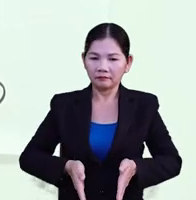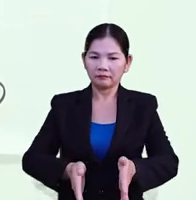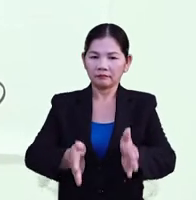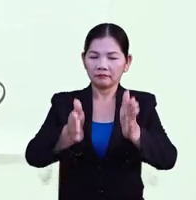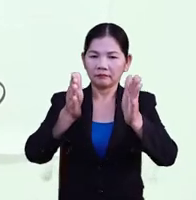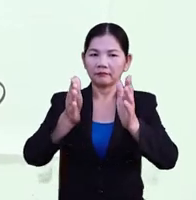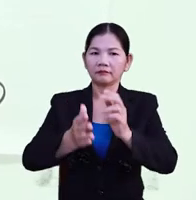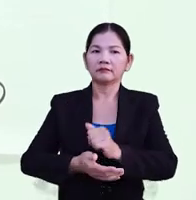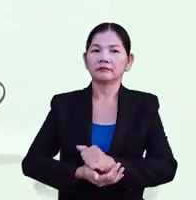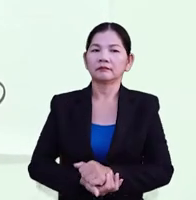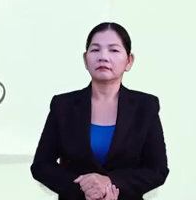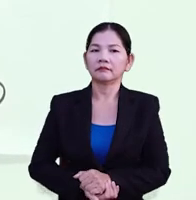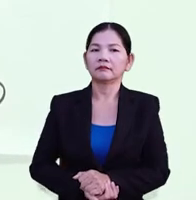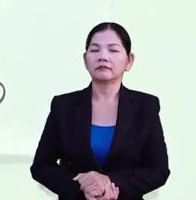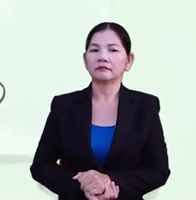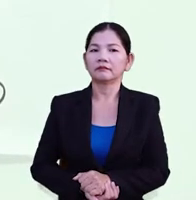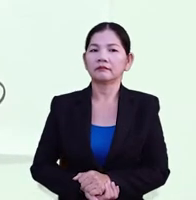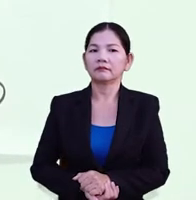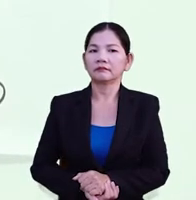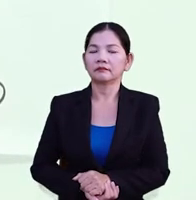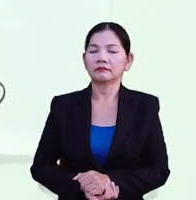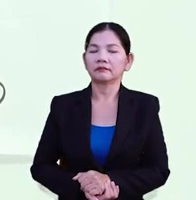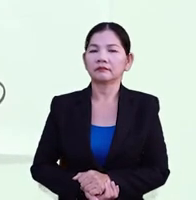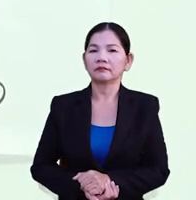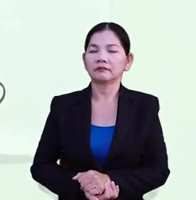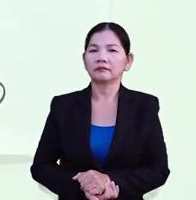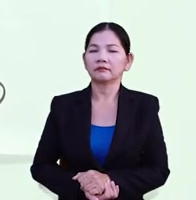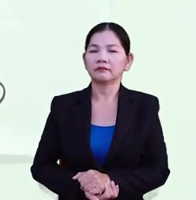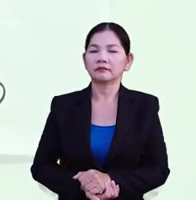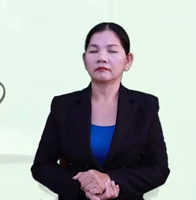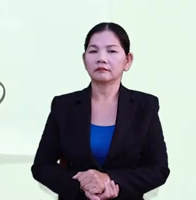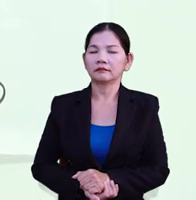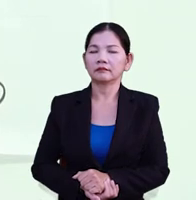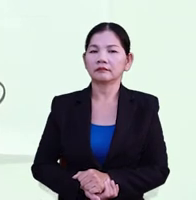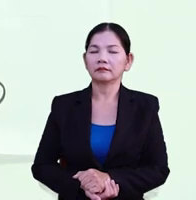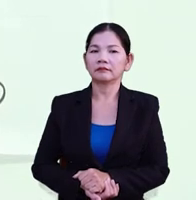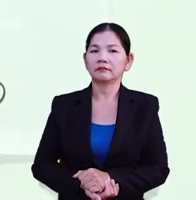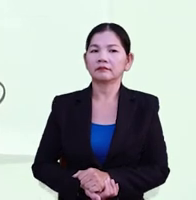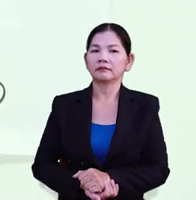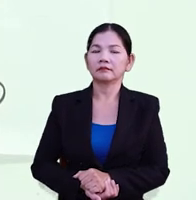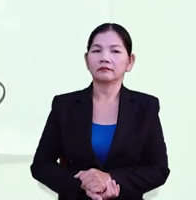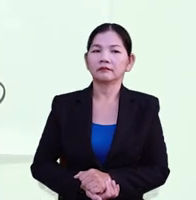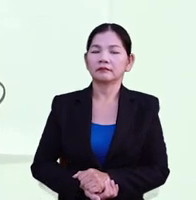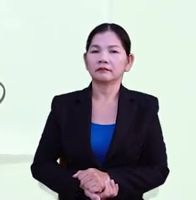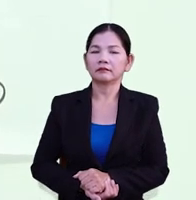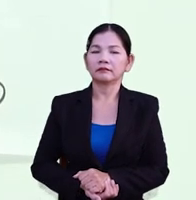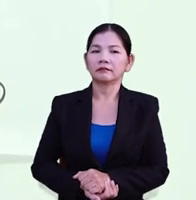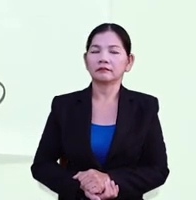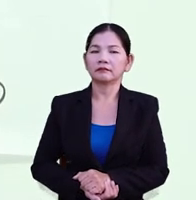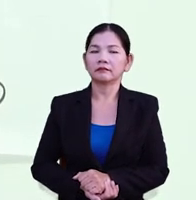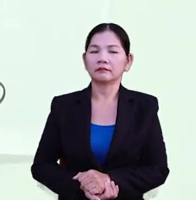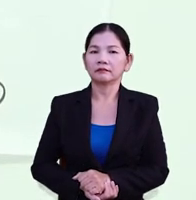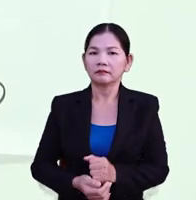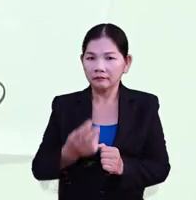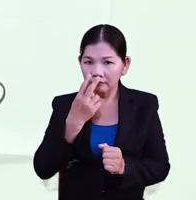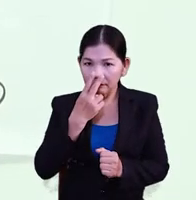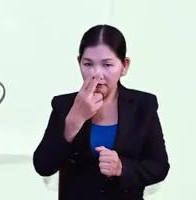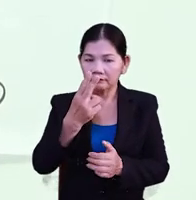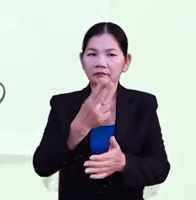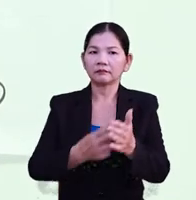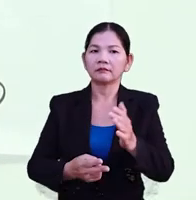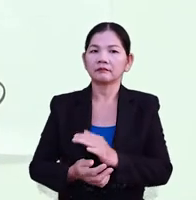ផ្លូវចាផ្លូវឃើញទេចាហើយឃើញអ្វីទៀតតើ